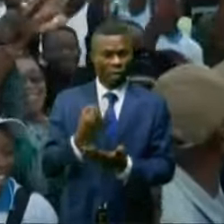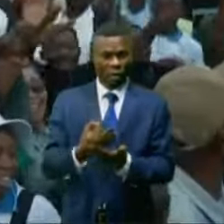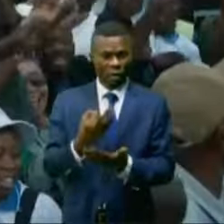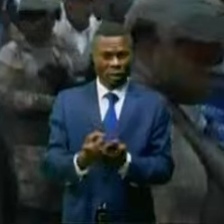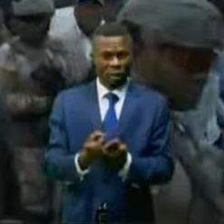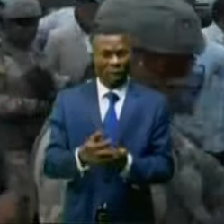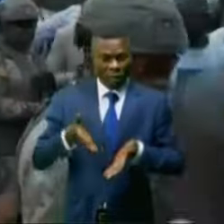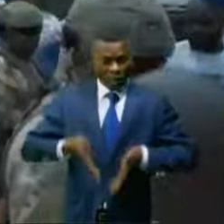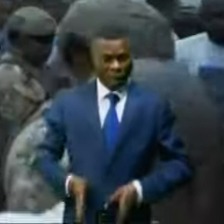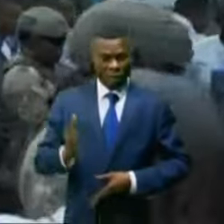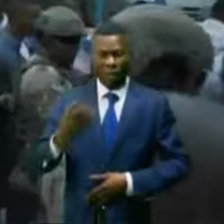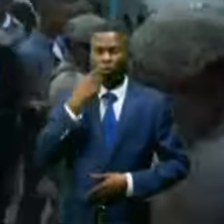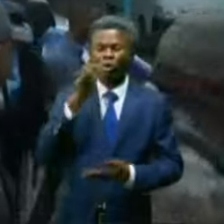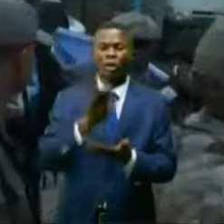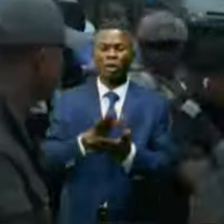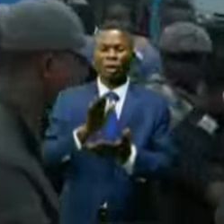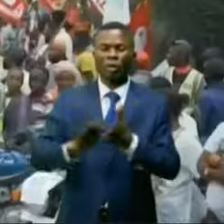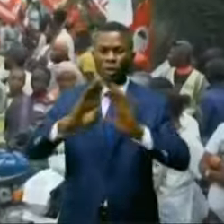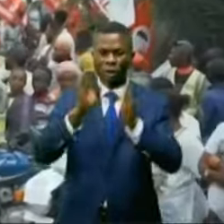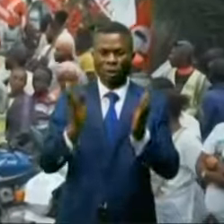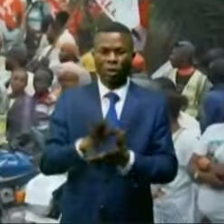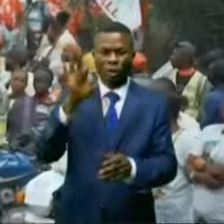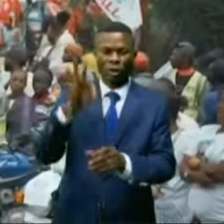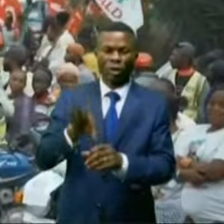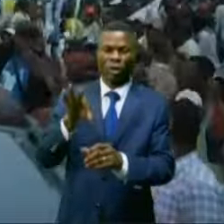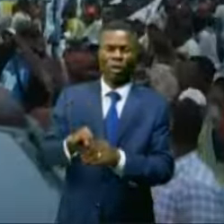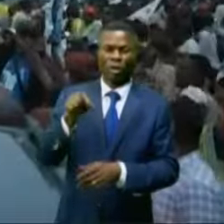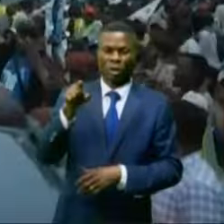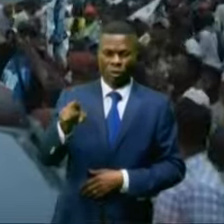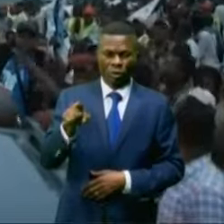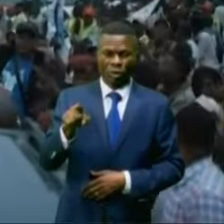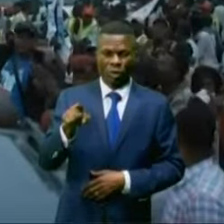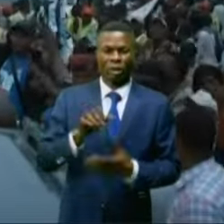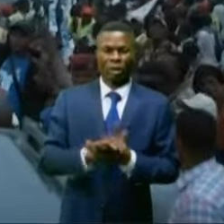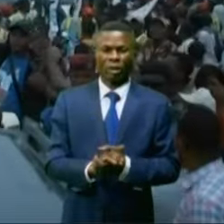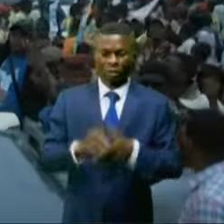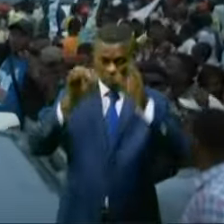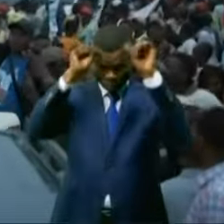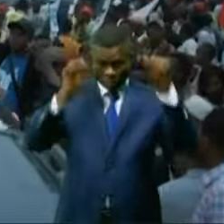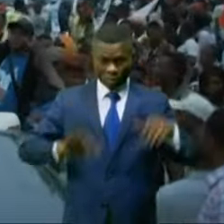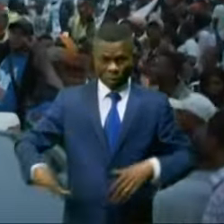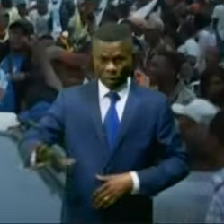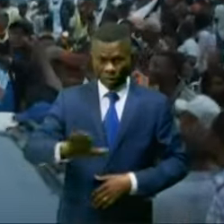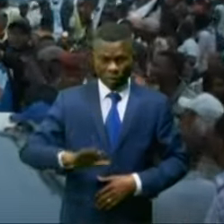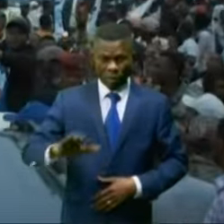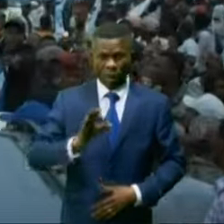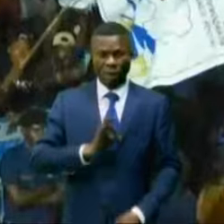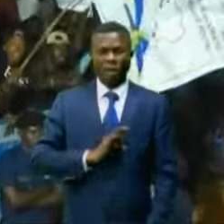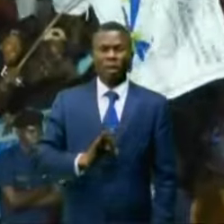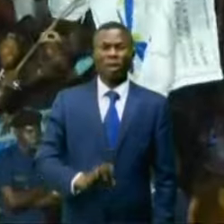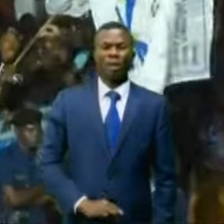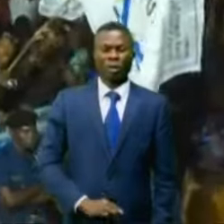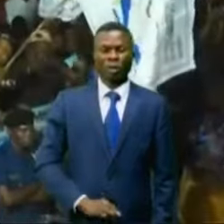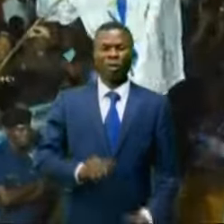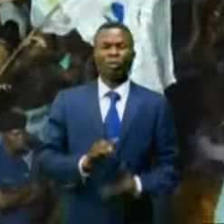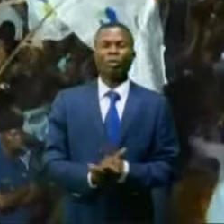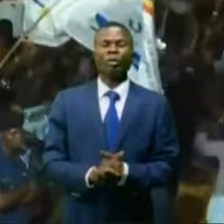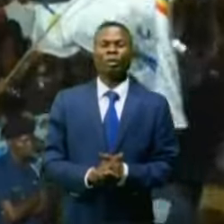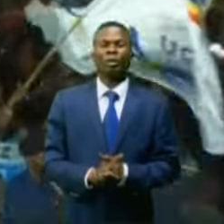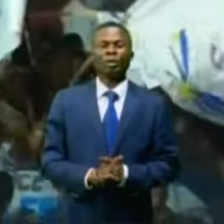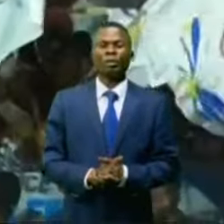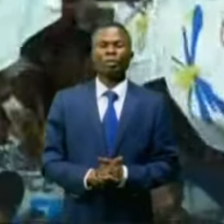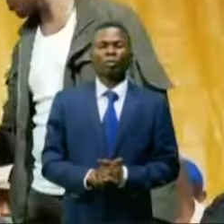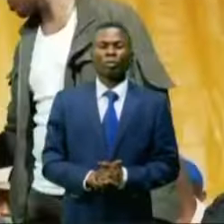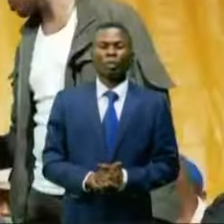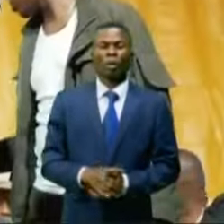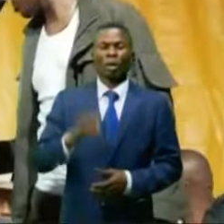venu remercier les Boyomé pour le choix porté en faveur du président de la République, Félix-Antoine Tshisekedi Tshilombo.